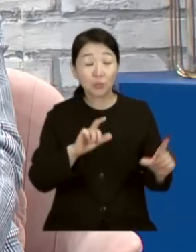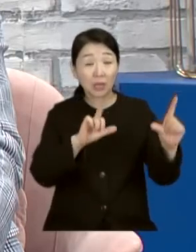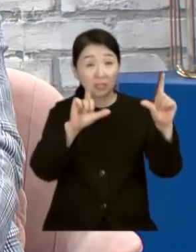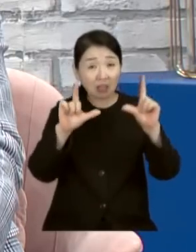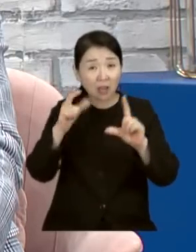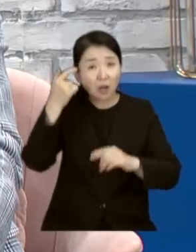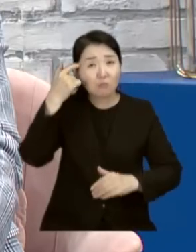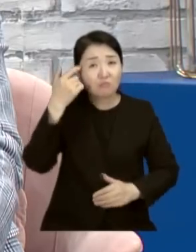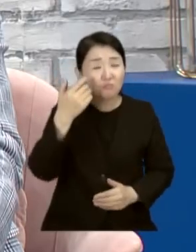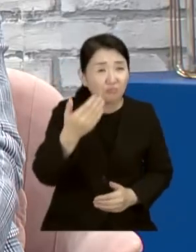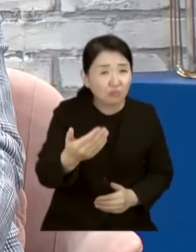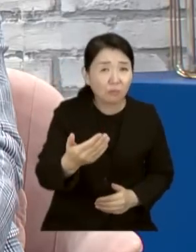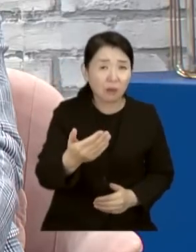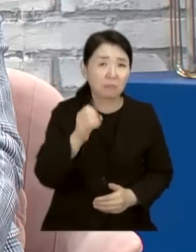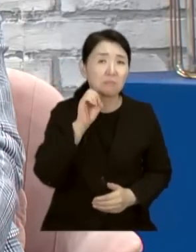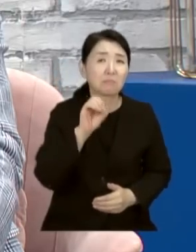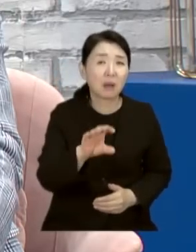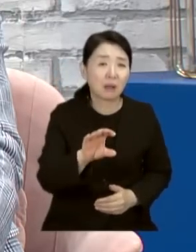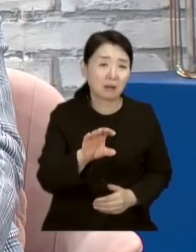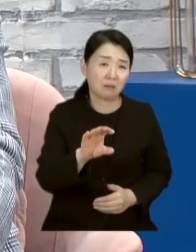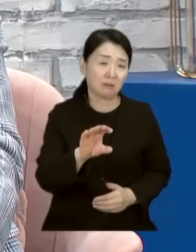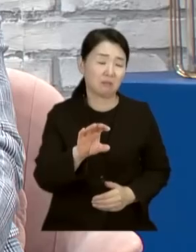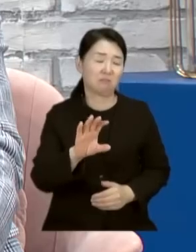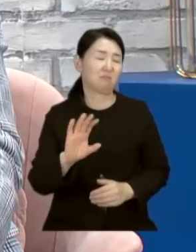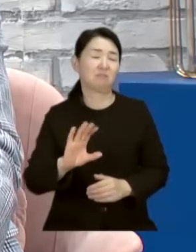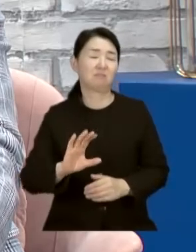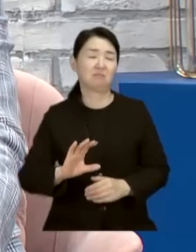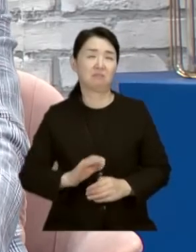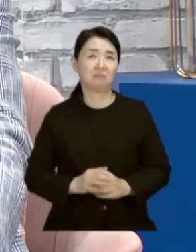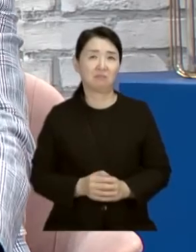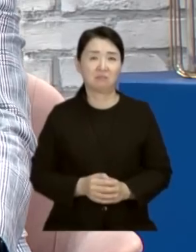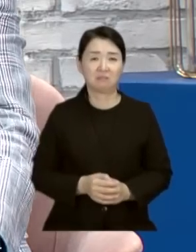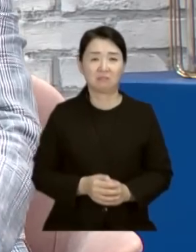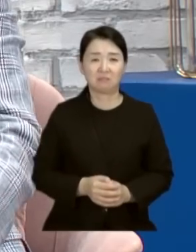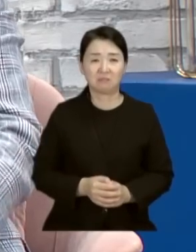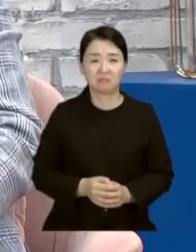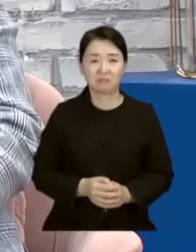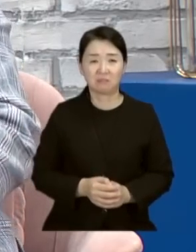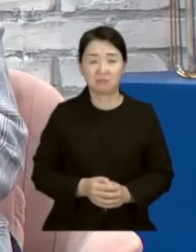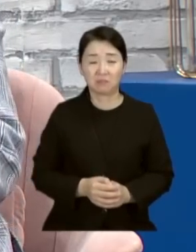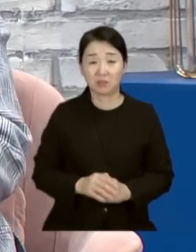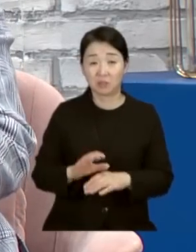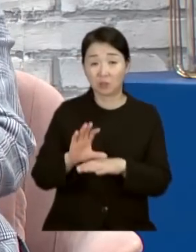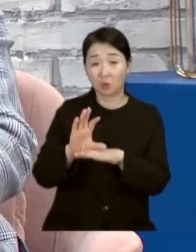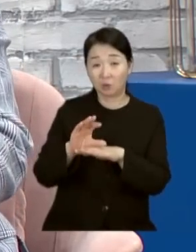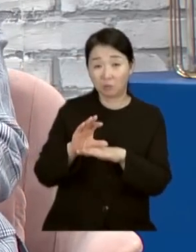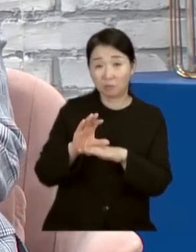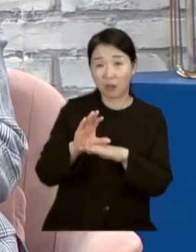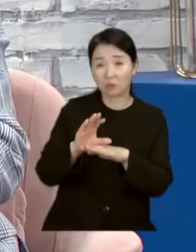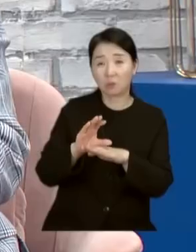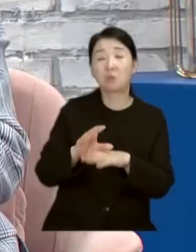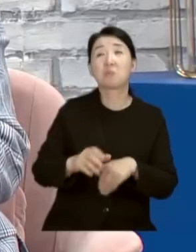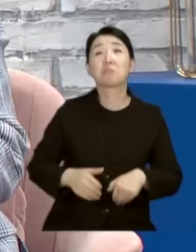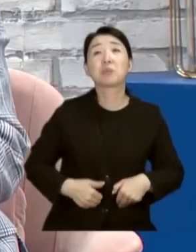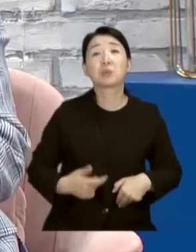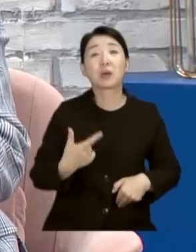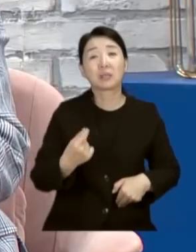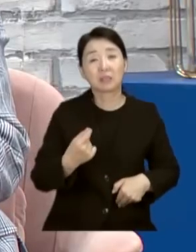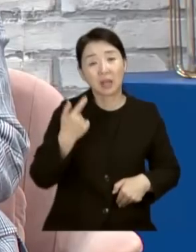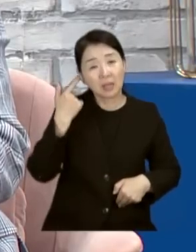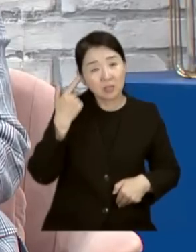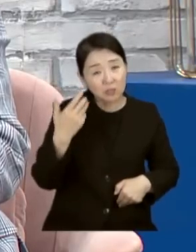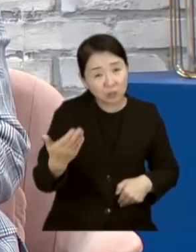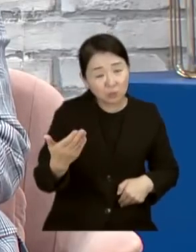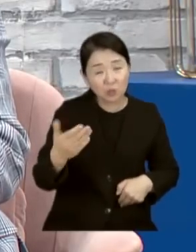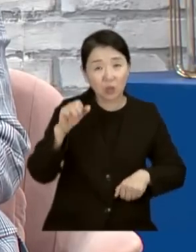아까도 누구랑 살아? 뭐 이러면서 이렇게 함부로 내뱉는 그런 질문들 자체가 저 방송이 저는 되게 필요하다.